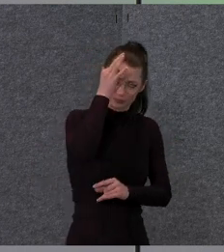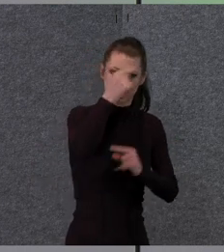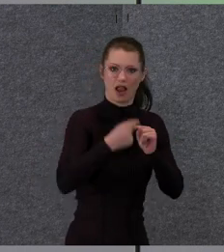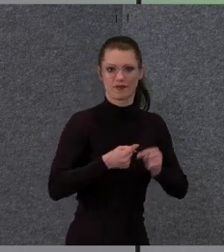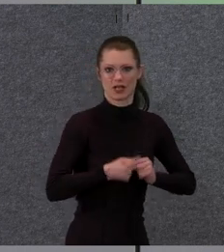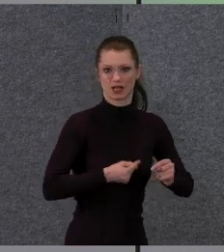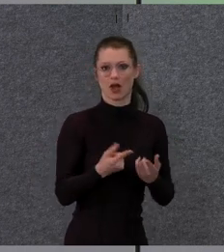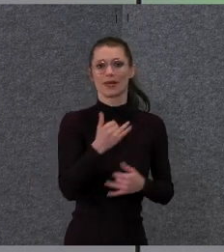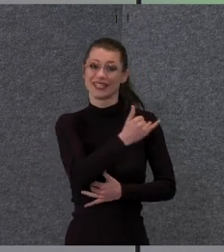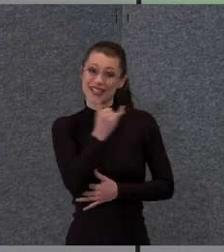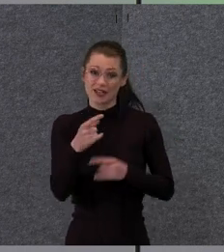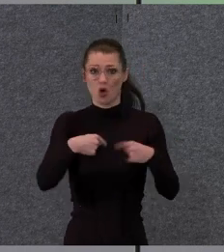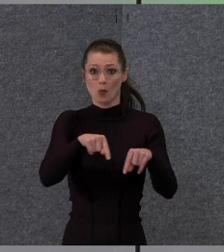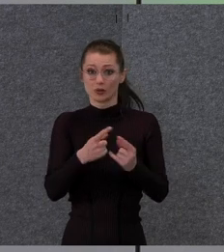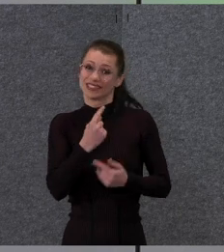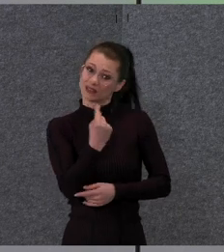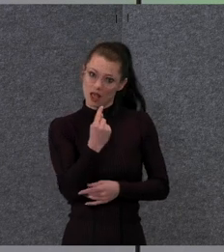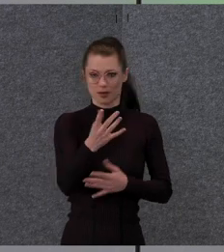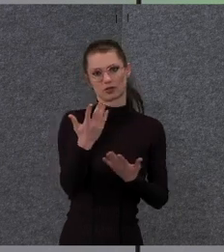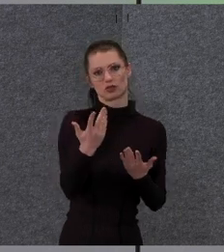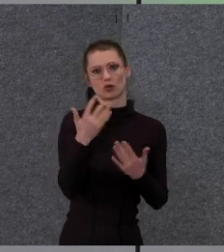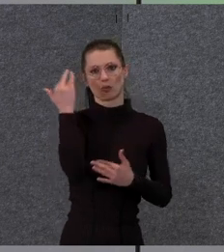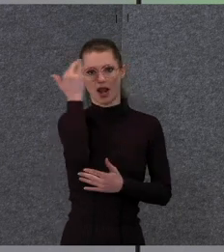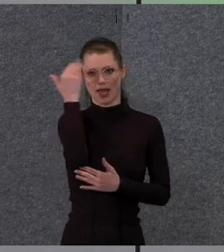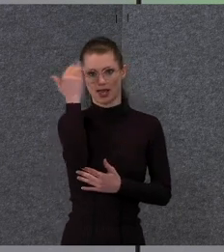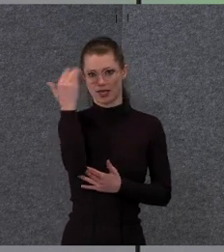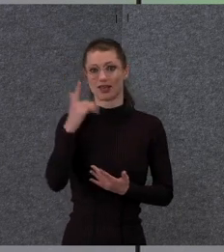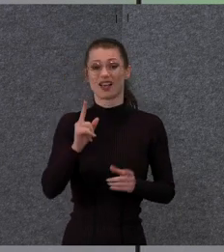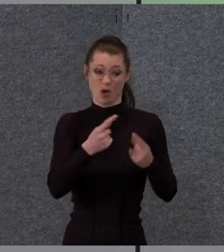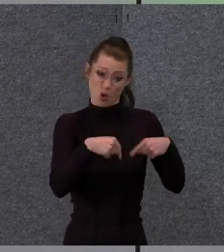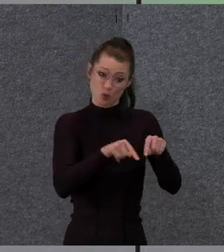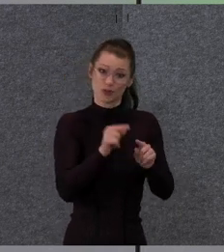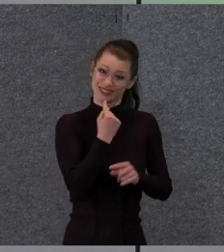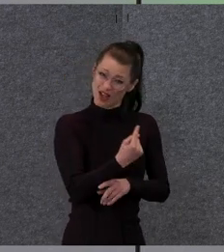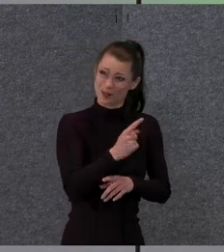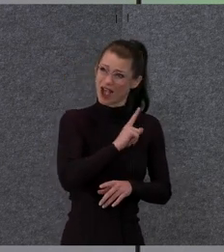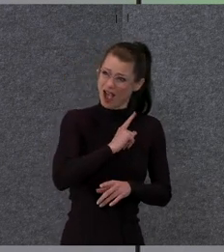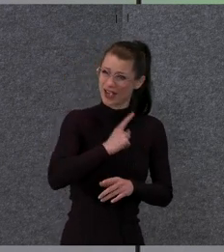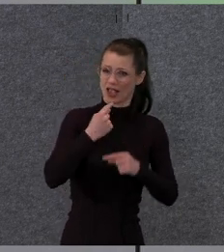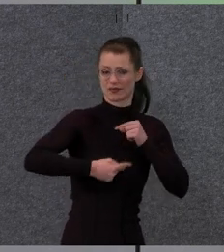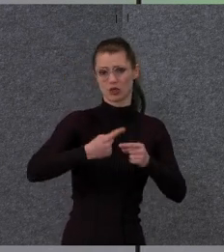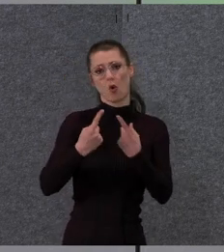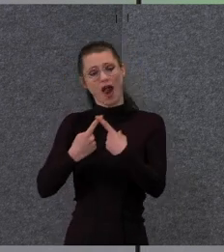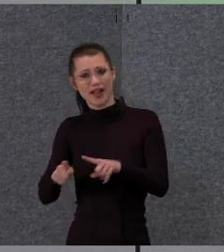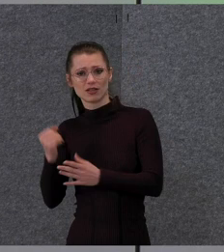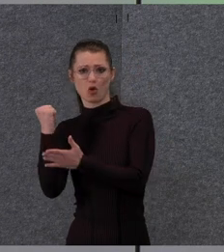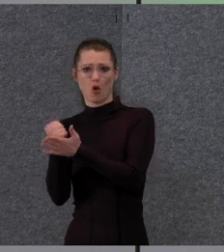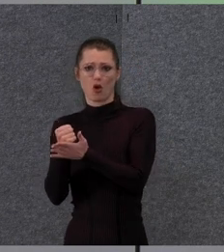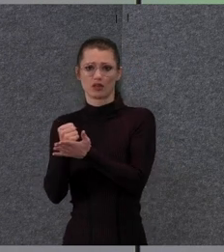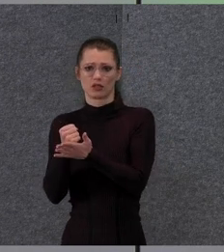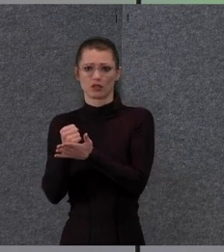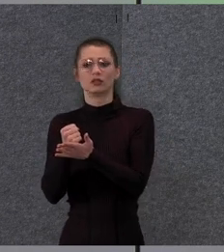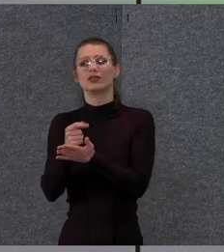jede Kommune für sich selber macht, dann verschwindet die oder wird genutzt. In dem Augenblick, wo die Kommunen Eigenentwicklung oder auch andere Behörden